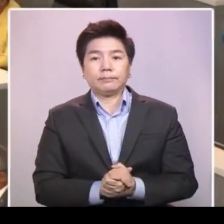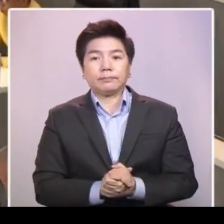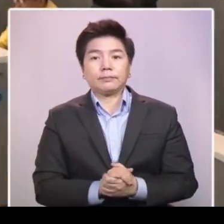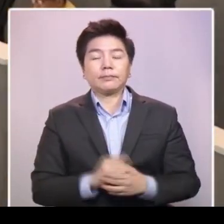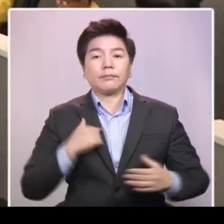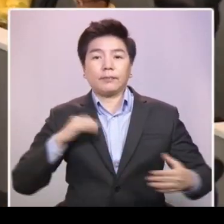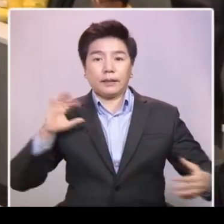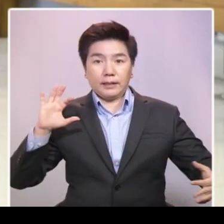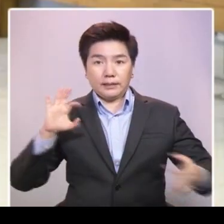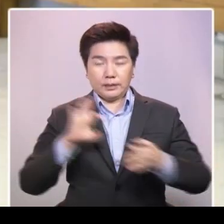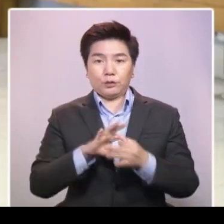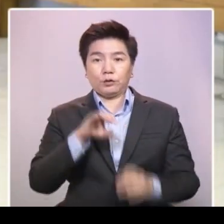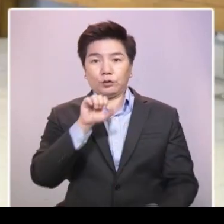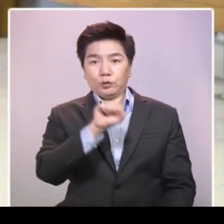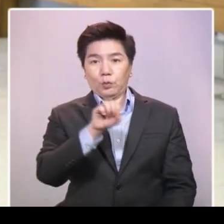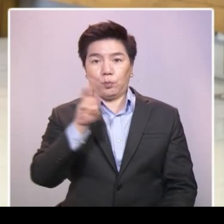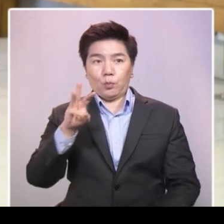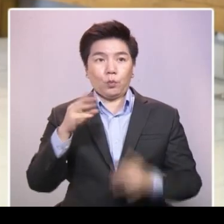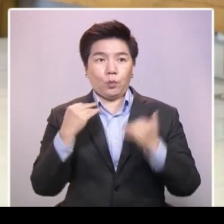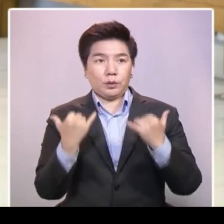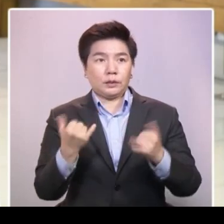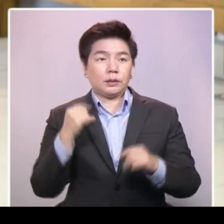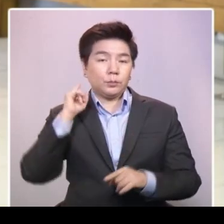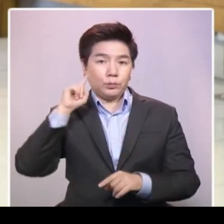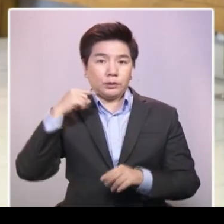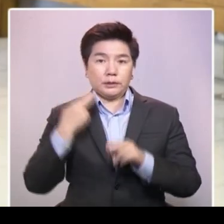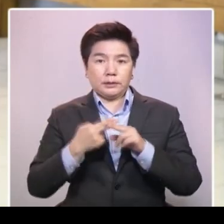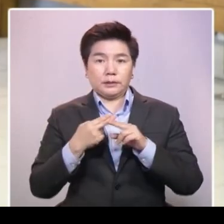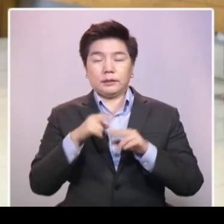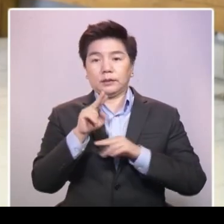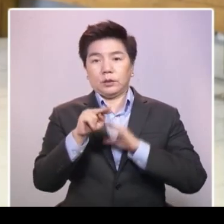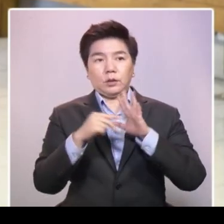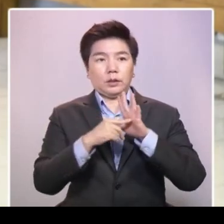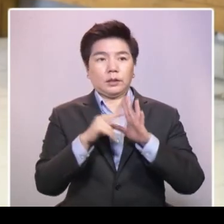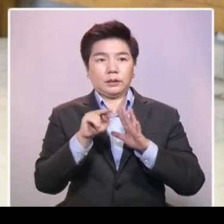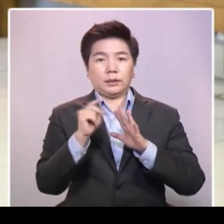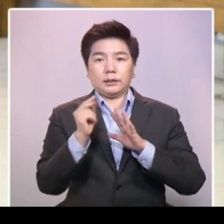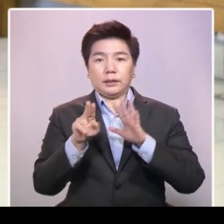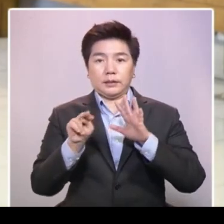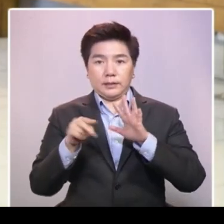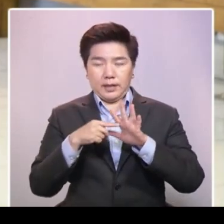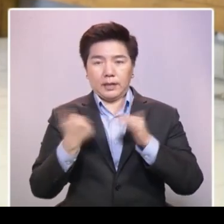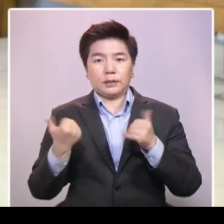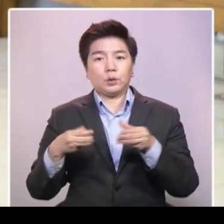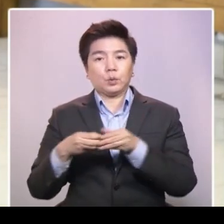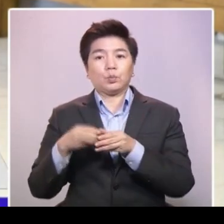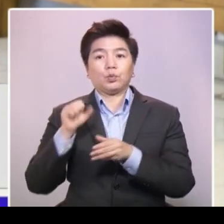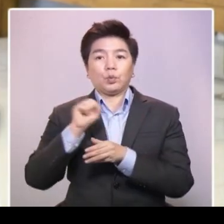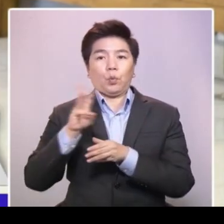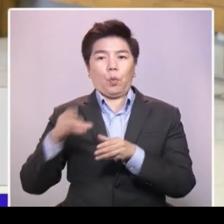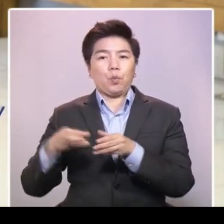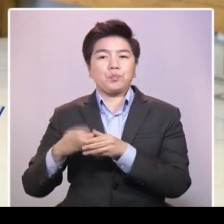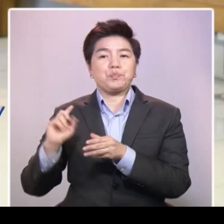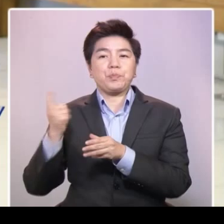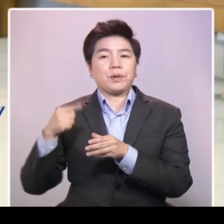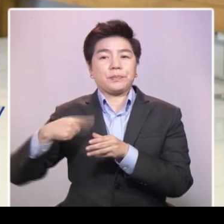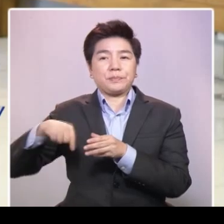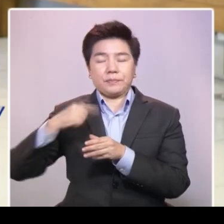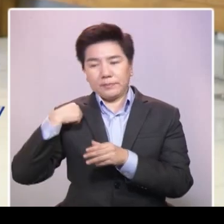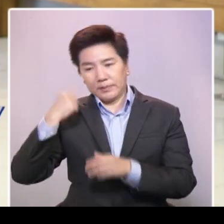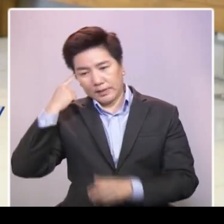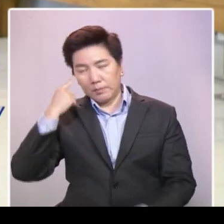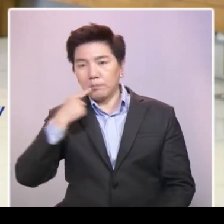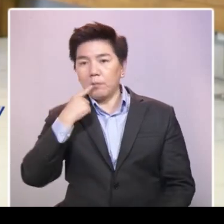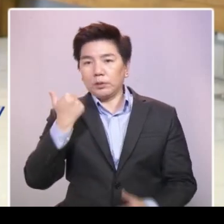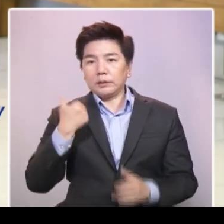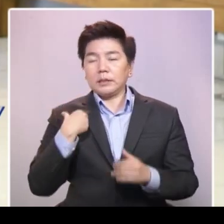มีความเคลื่อนไหวจากสวนะคะวันนี้ค่ะนางนันทนานันทวโรภาสสวพันใหม่ก็ได้พูดถึงกรณี